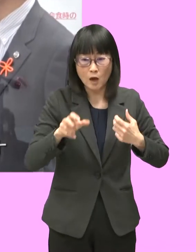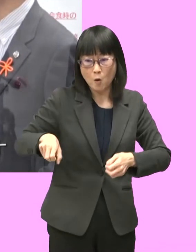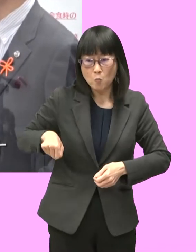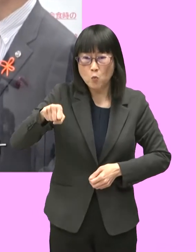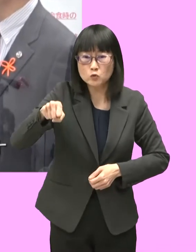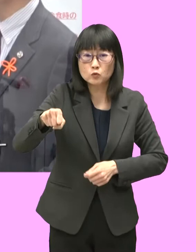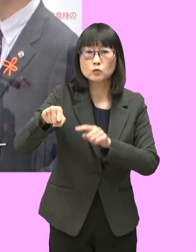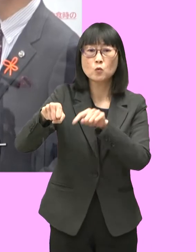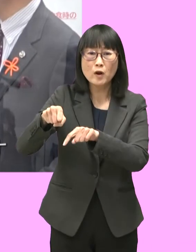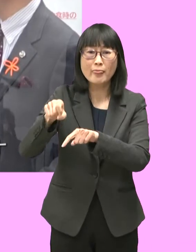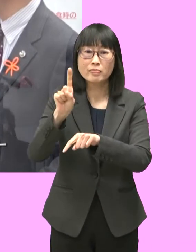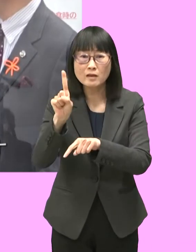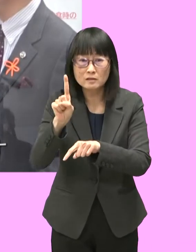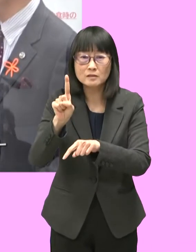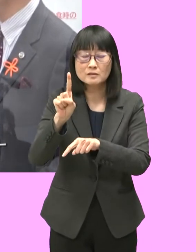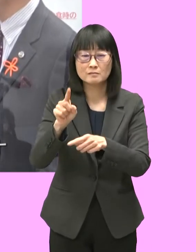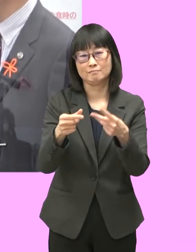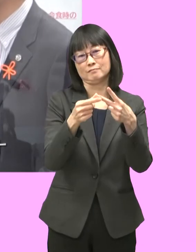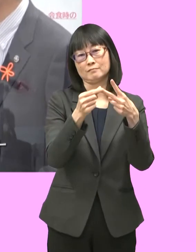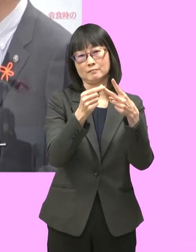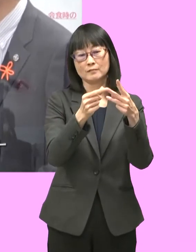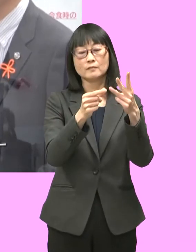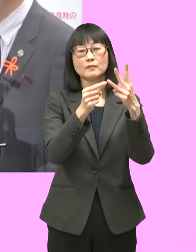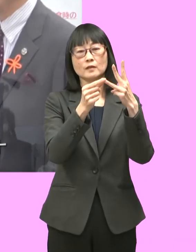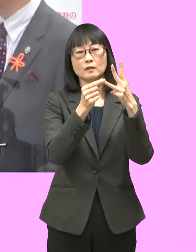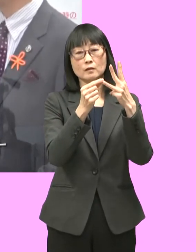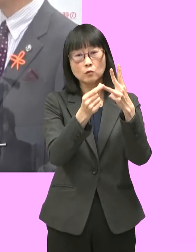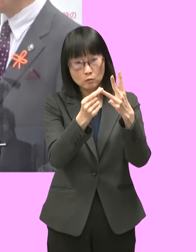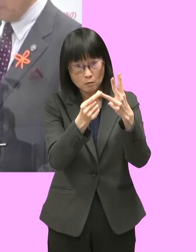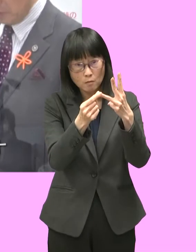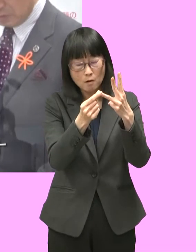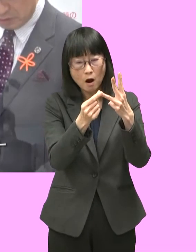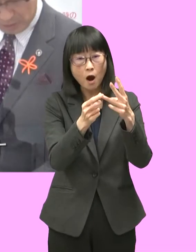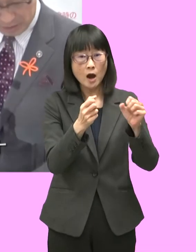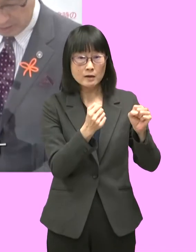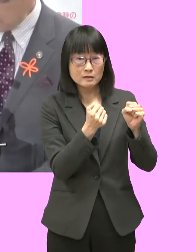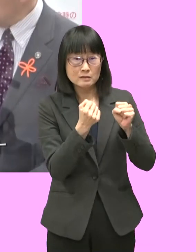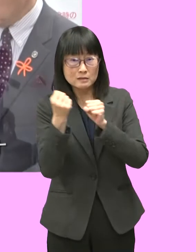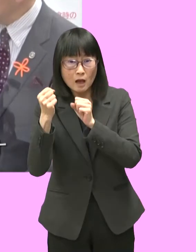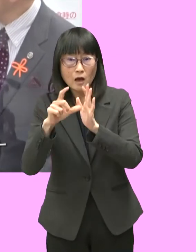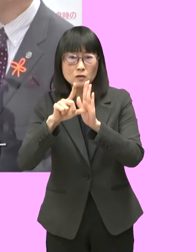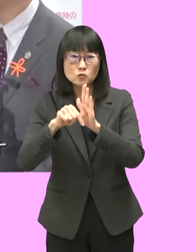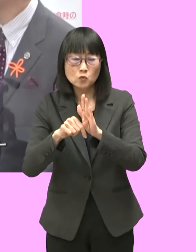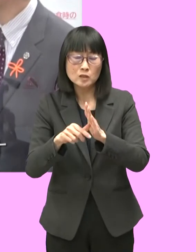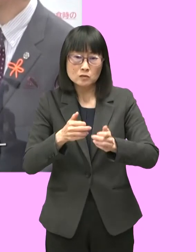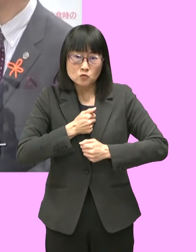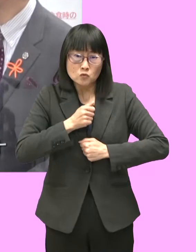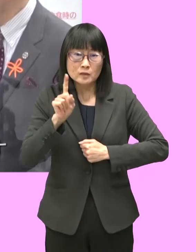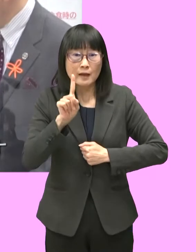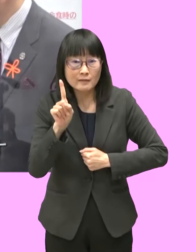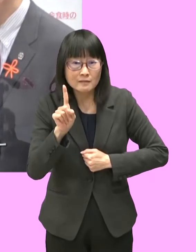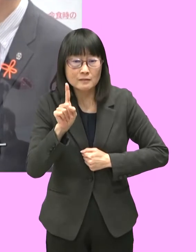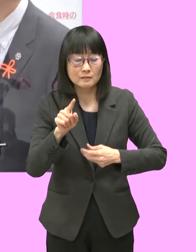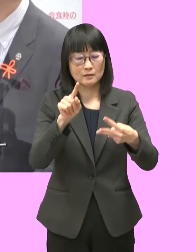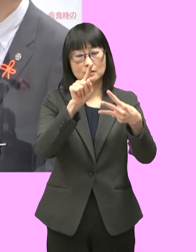目は、いざ避難となったらどうするかという心得を作りました。